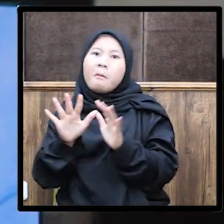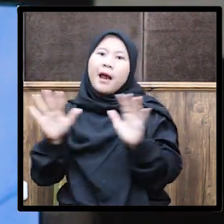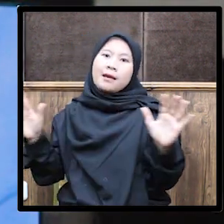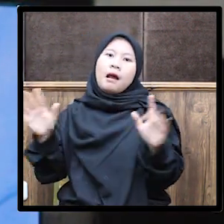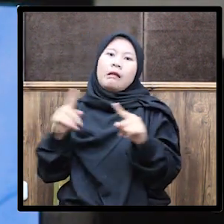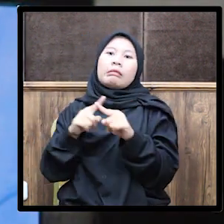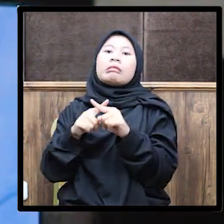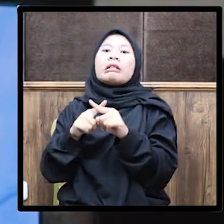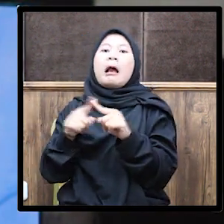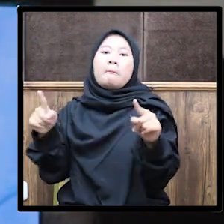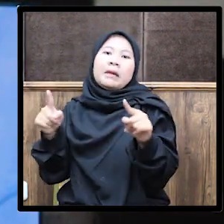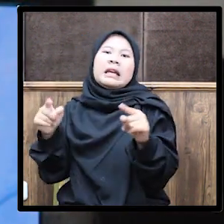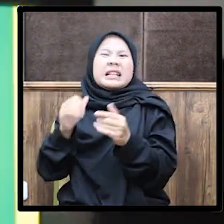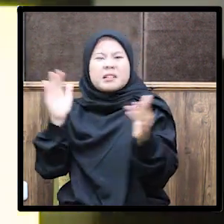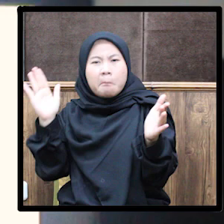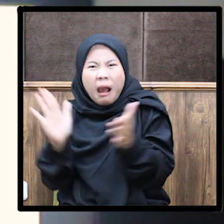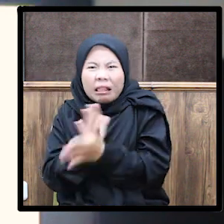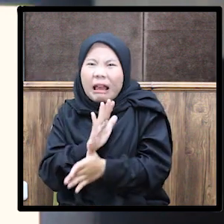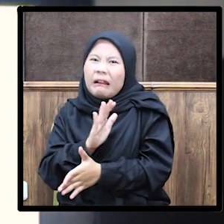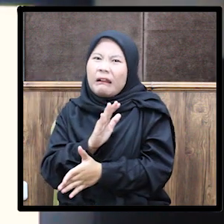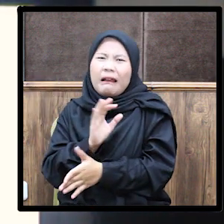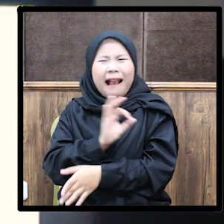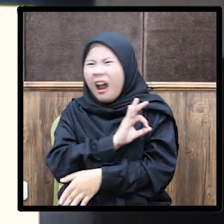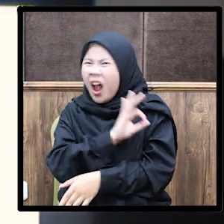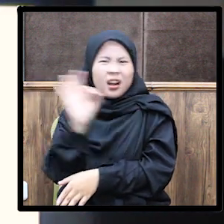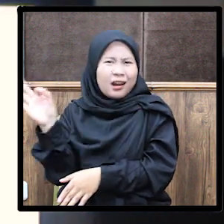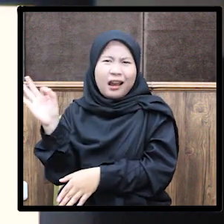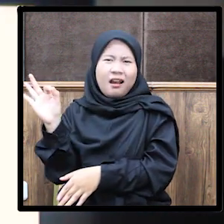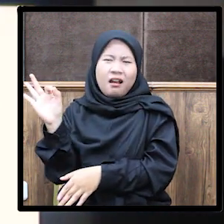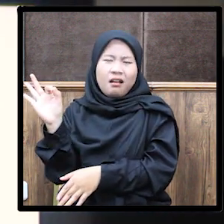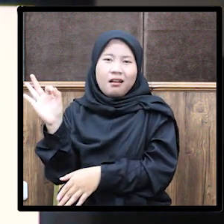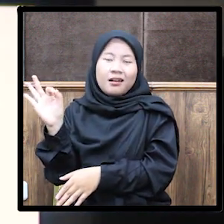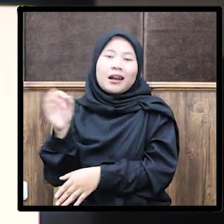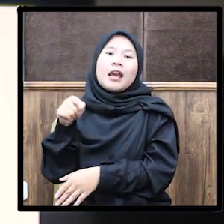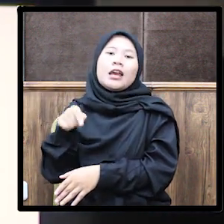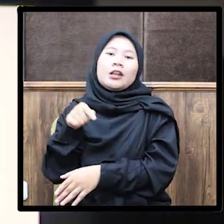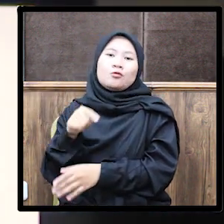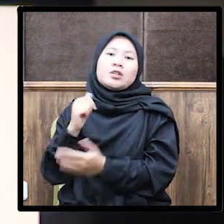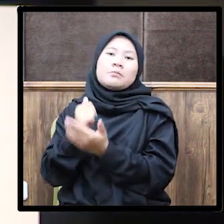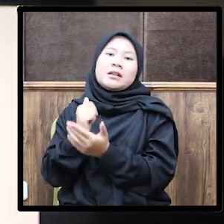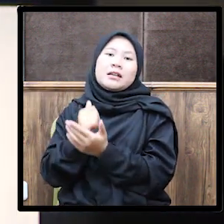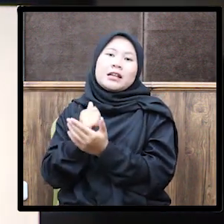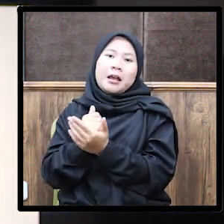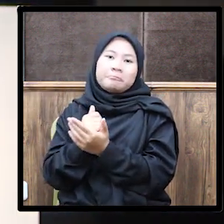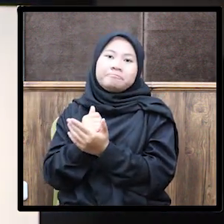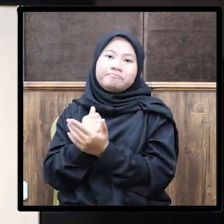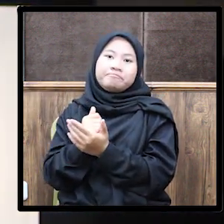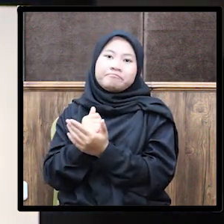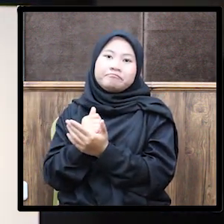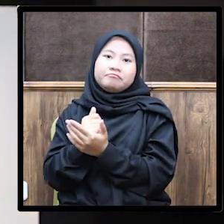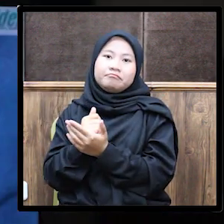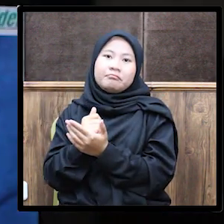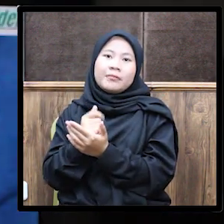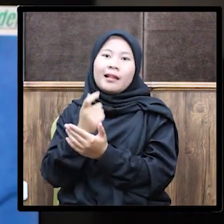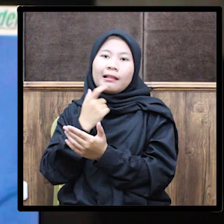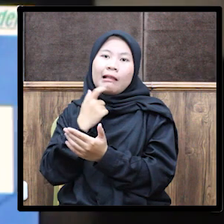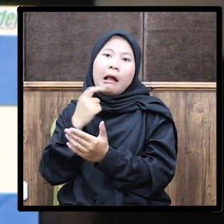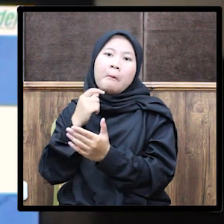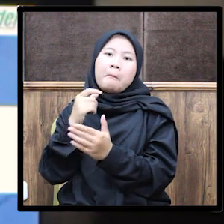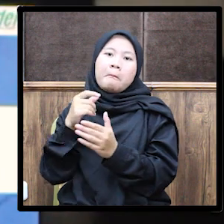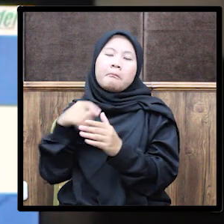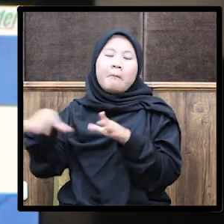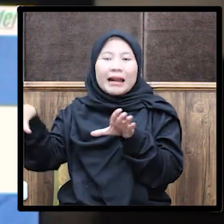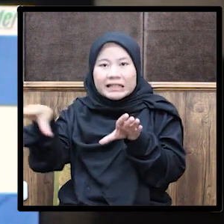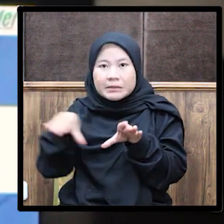dibuka. Kesempatan-kesempatan belum dibuka. Tentu itu juga hal yang kemudian harus dua hal ketemu. Sehingga bicara partisipasi itu ya